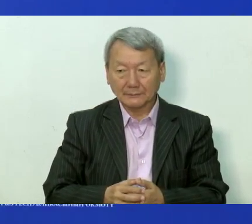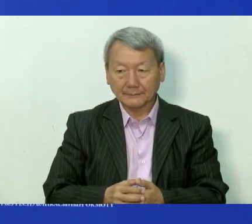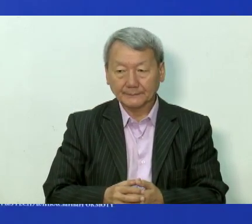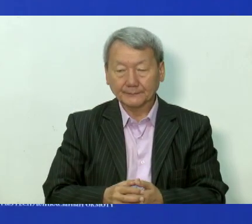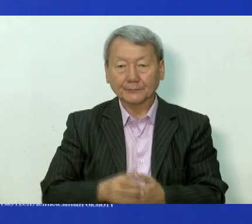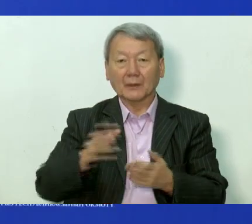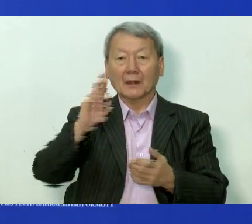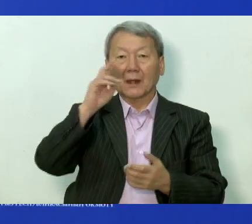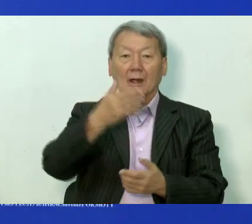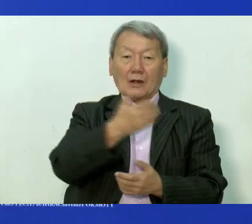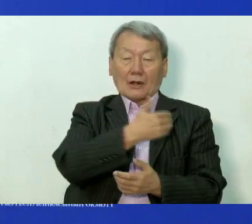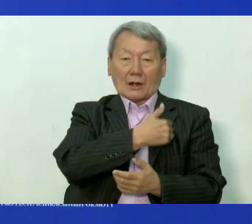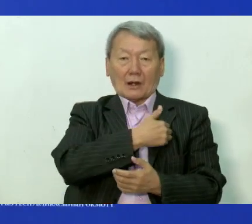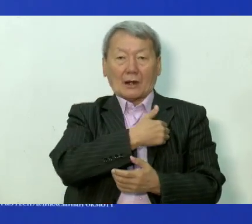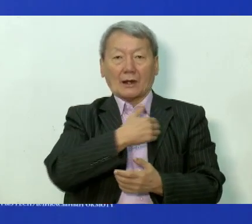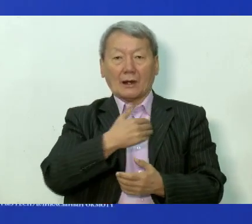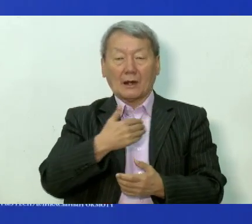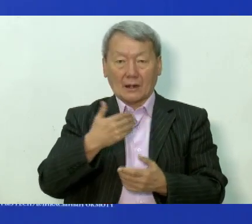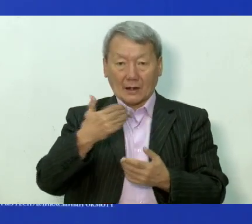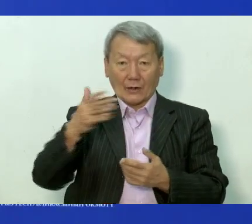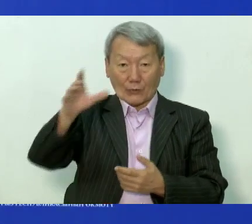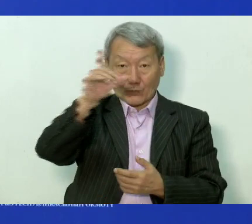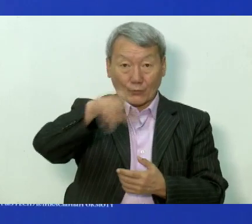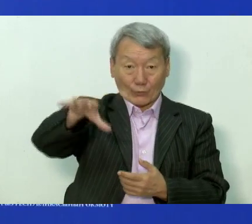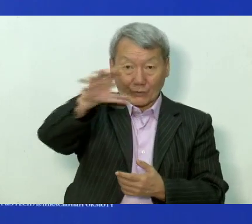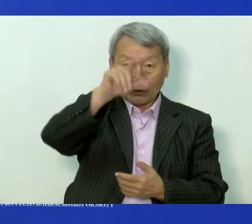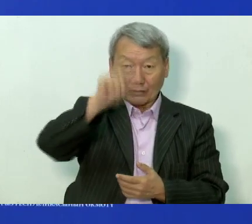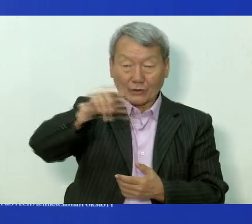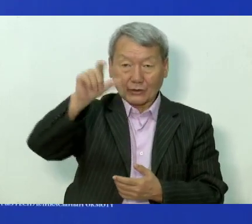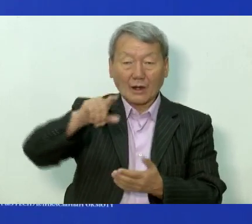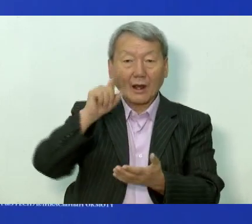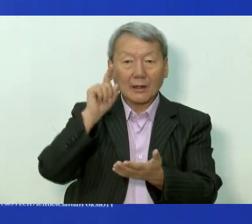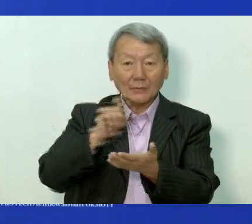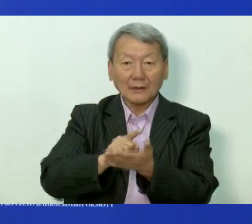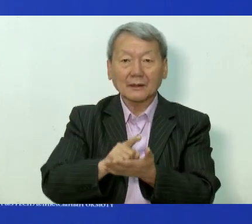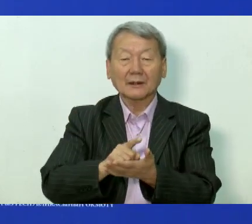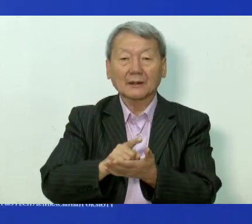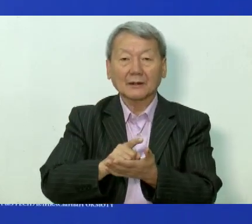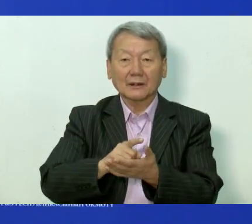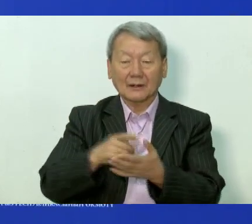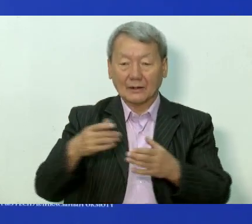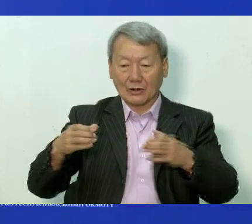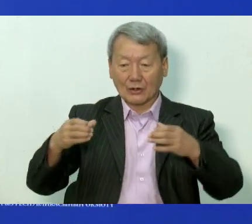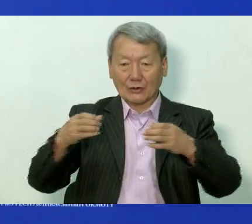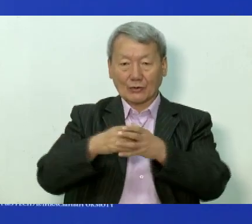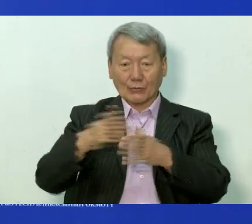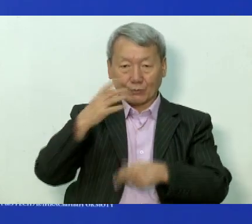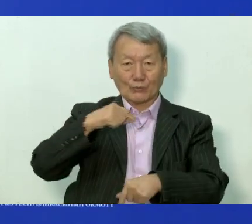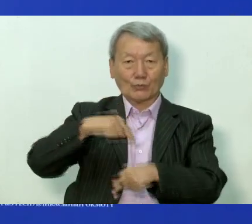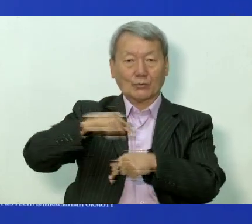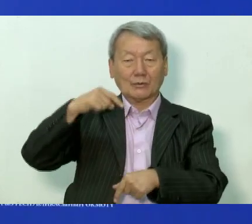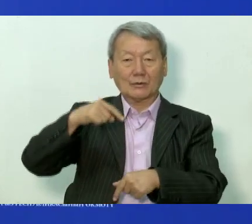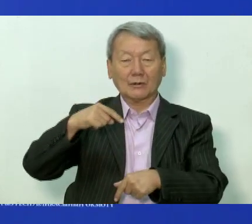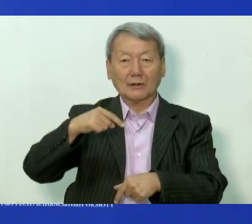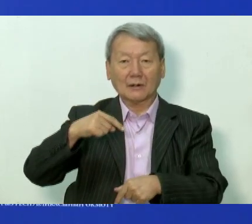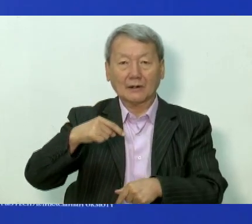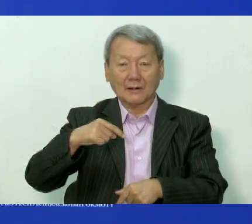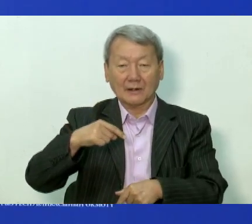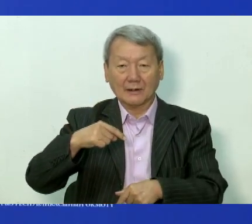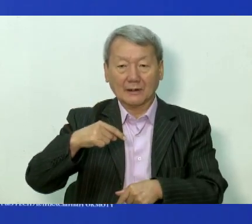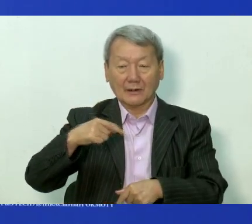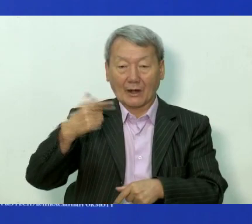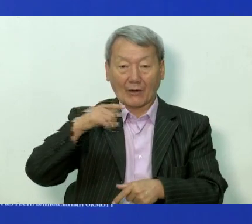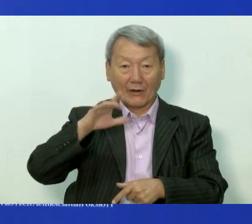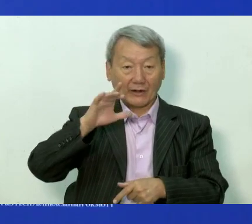Я хотела бы обратиться, что у нас у каждого должно появиться коллективная ответственность. Ведь